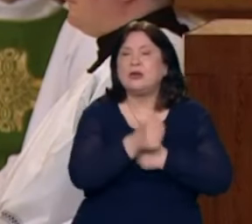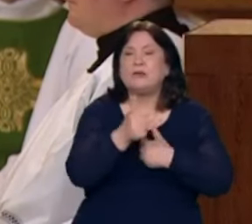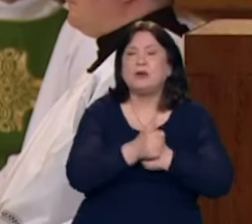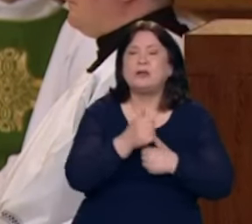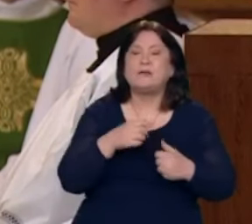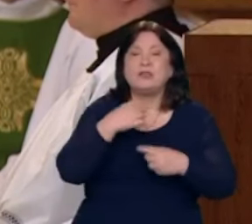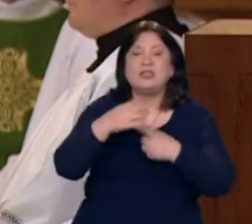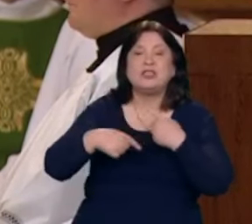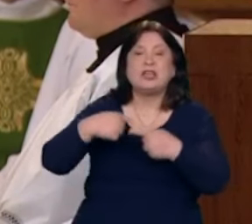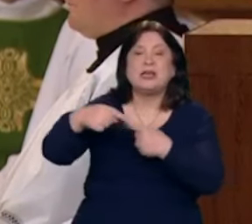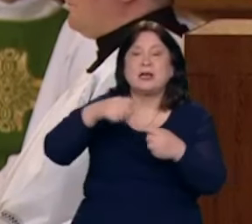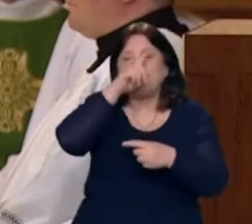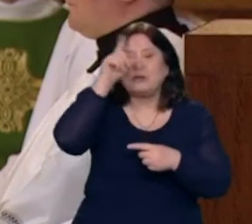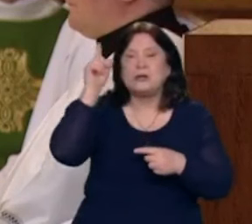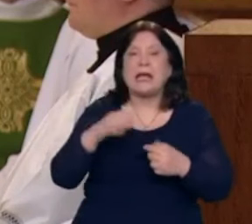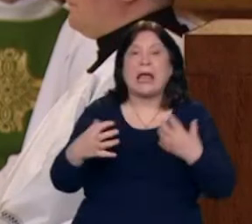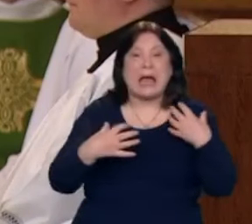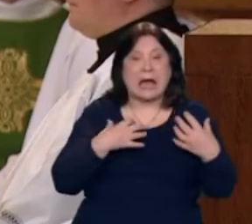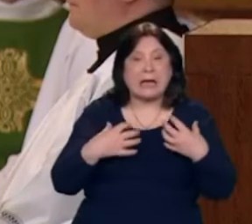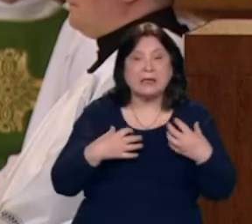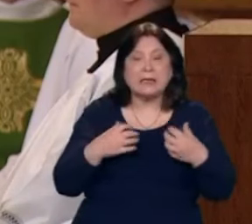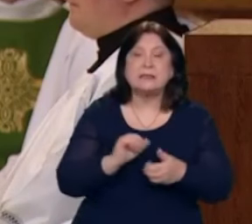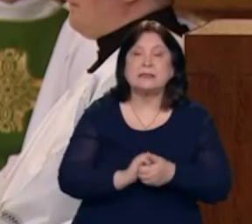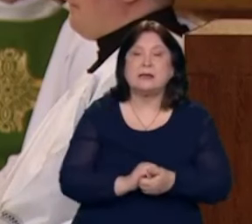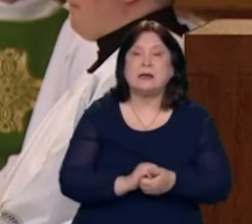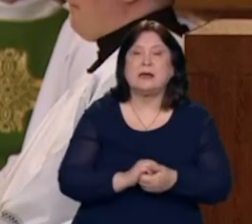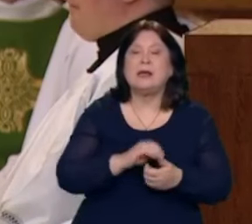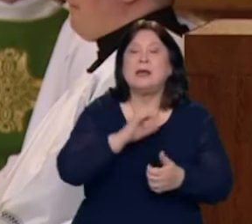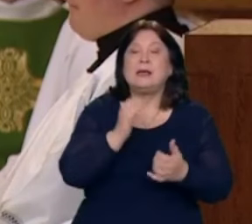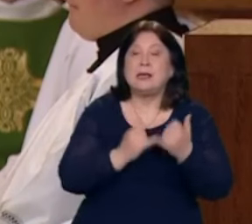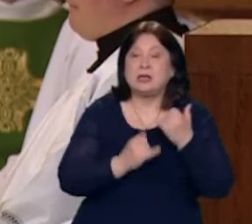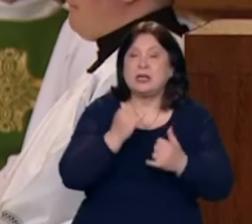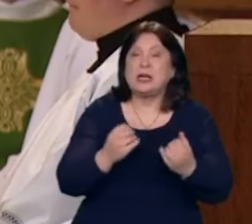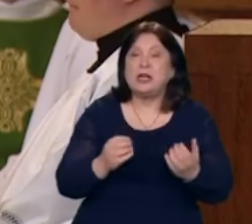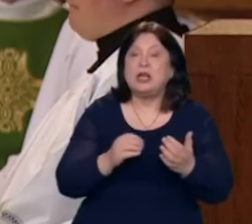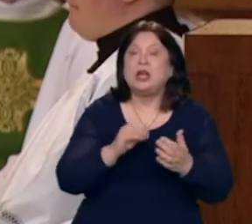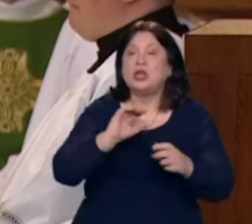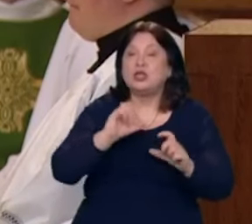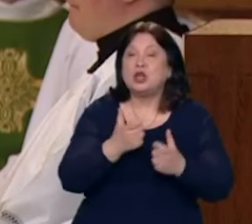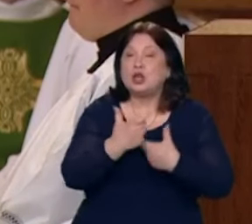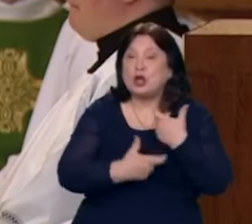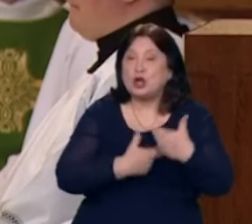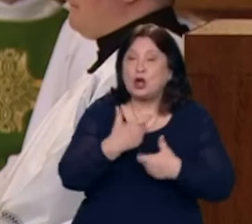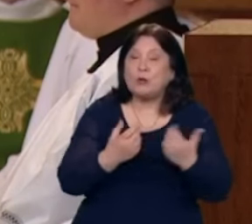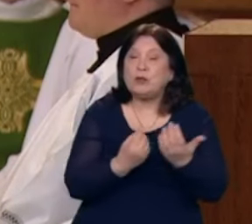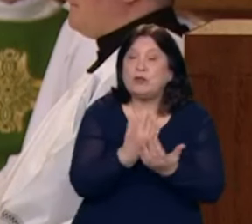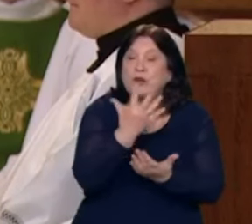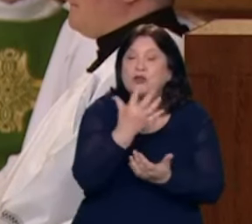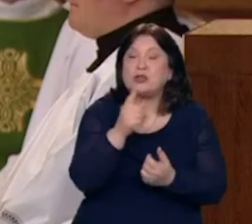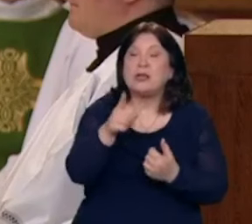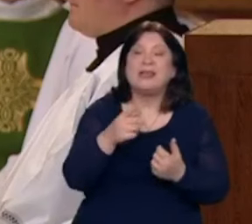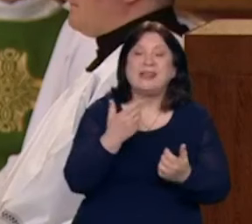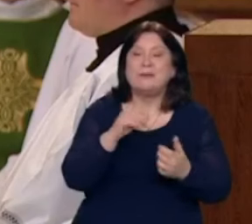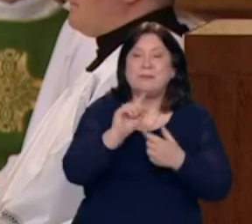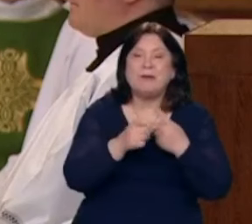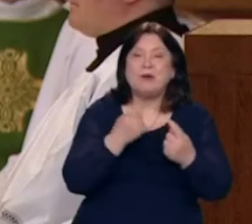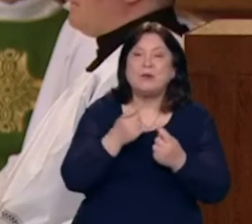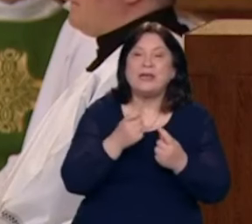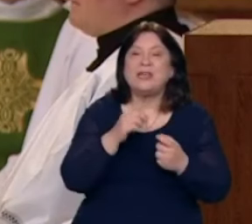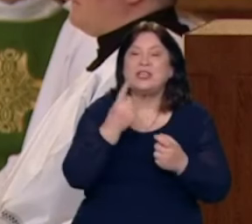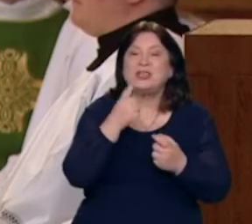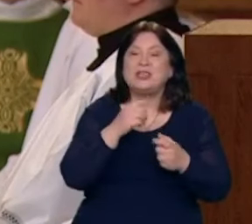ludzkości artysta bowiem kiedy tworzy nie tylko powołuje do życia dzieło ale